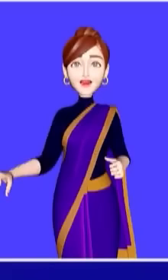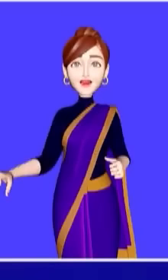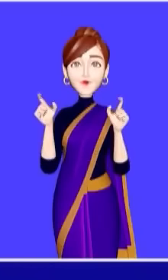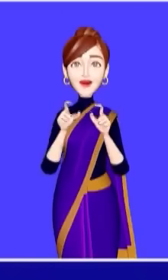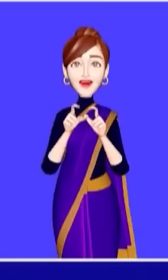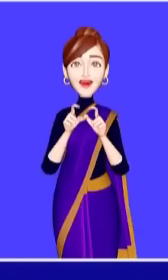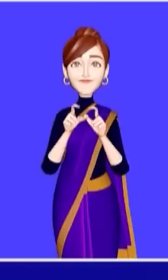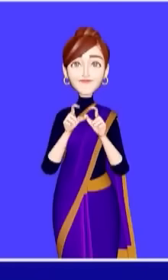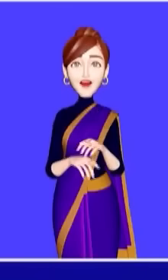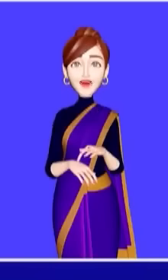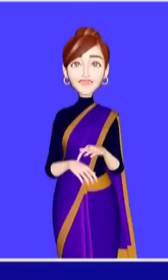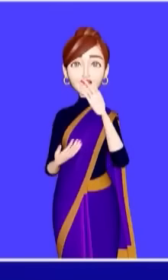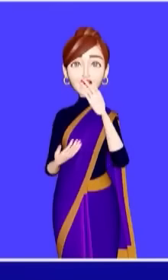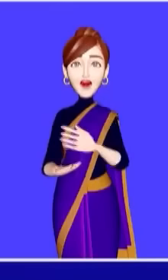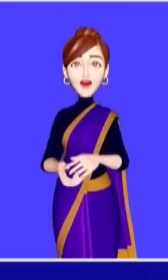आर्टिफिशियल इंटेलिजेंस